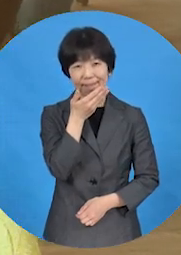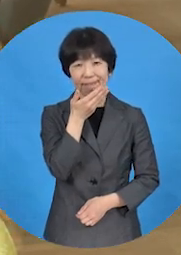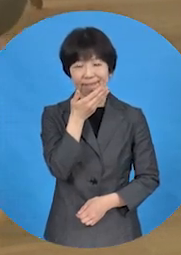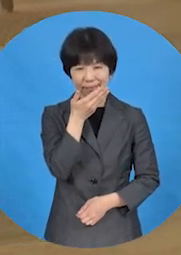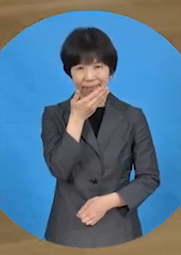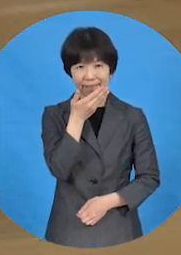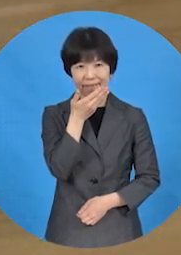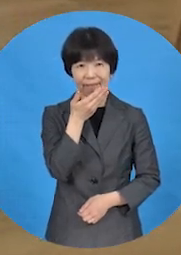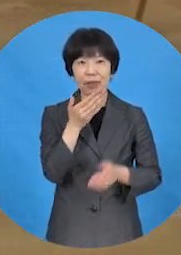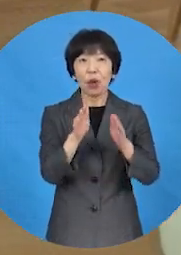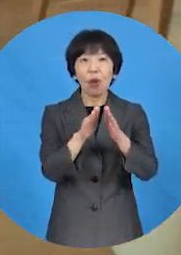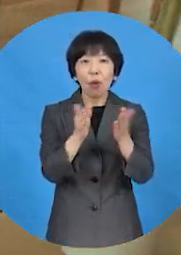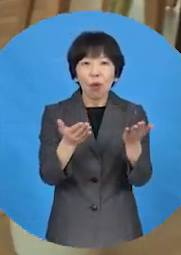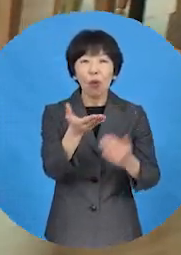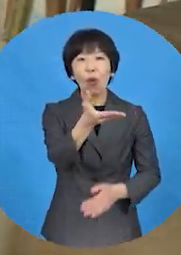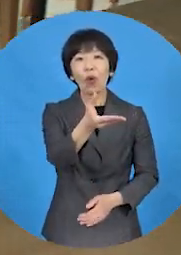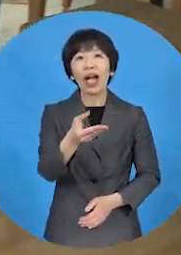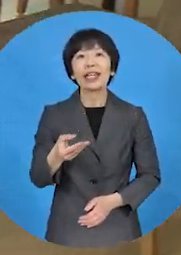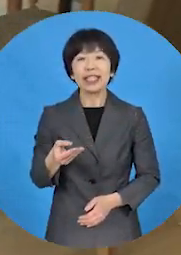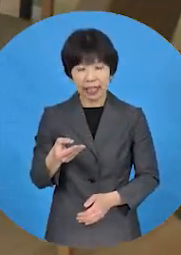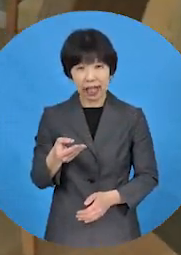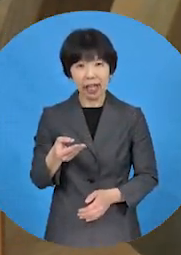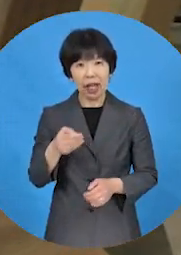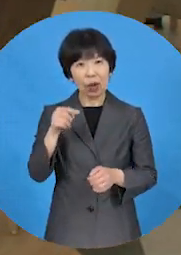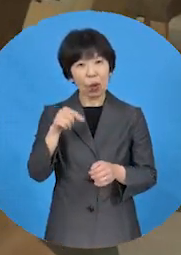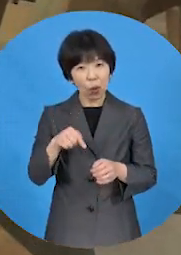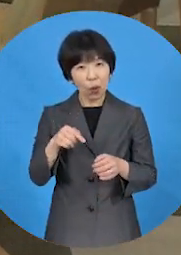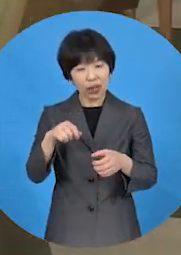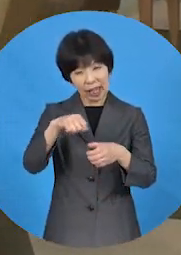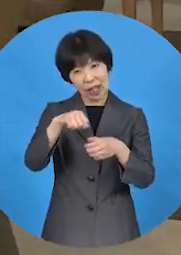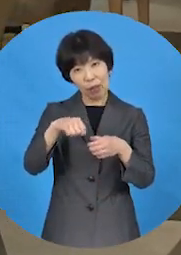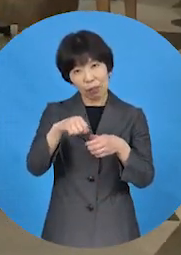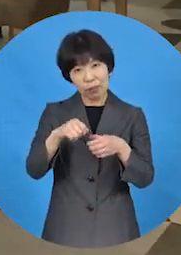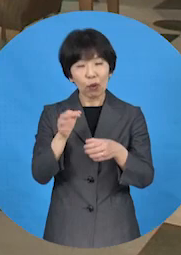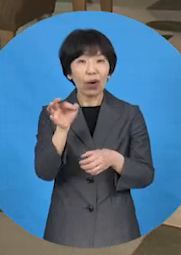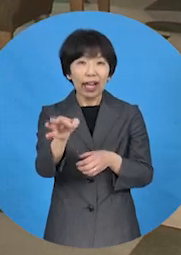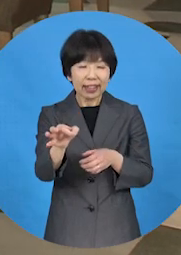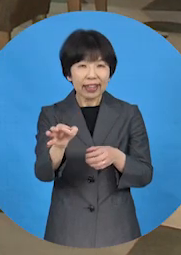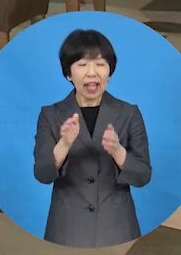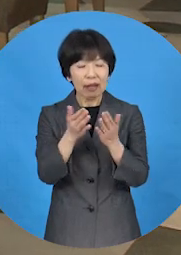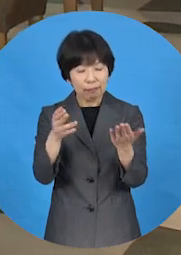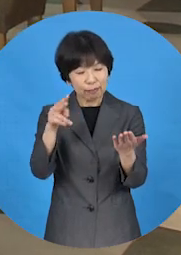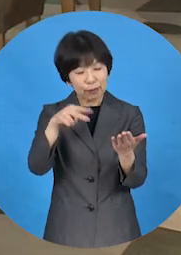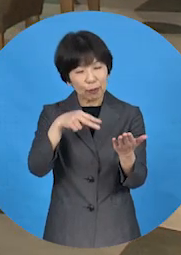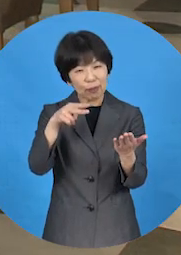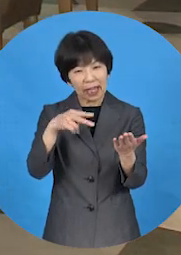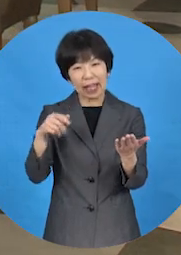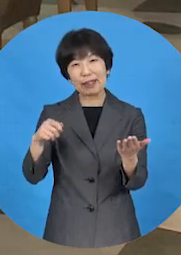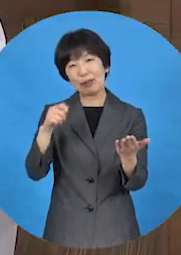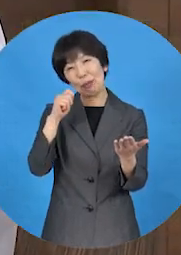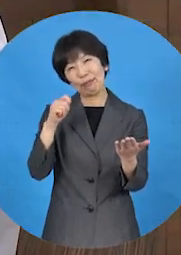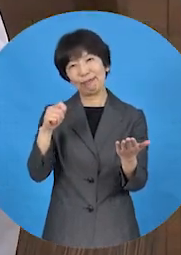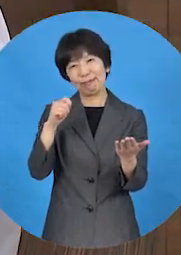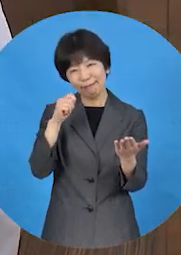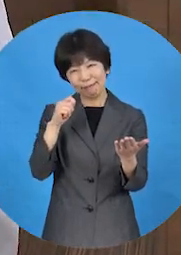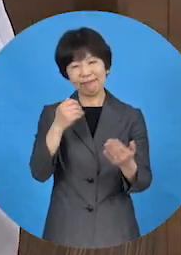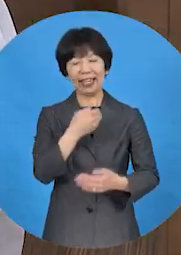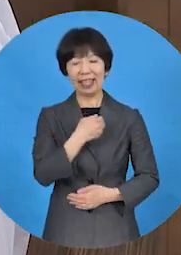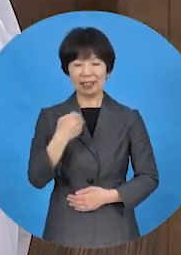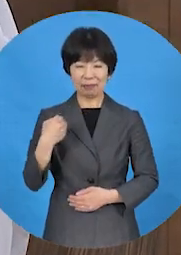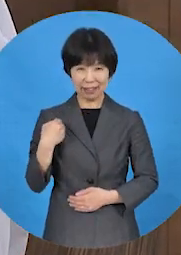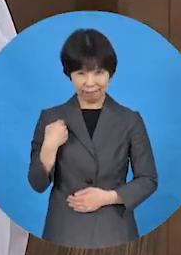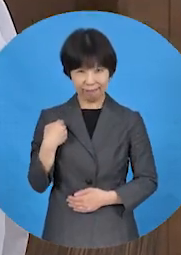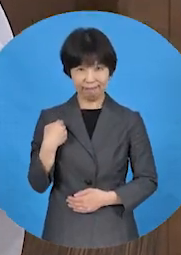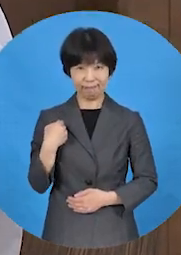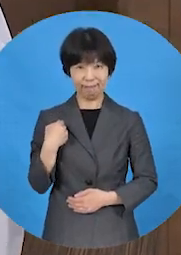館の本をこちらで読むことって可能なんですか？ はい、図書館の中でですね、貸し出しの手続きを済ませればこちらにお持ち込みいただいて